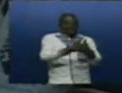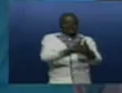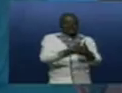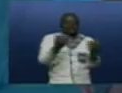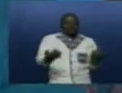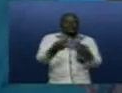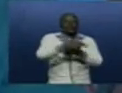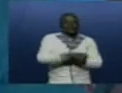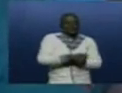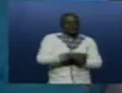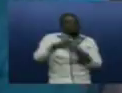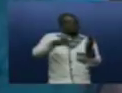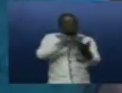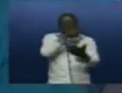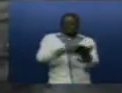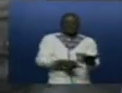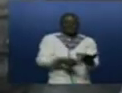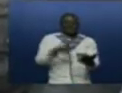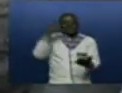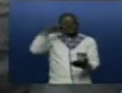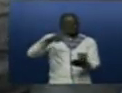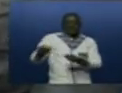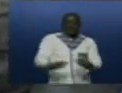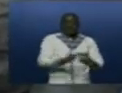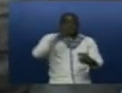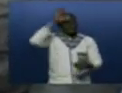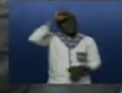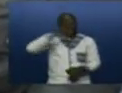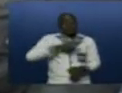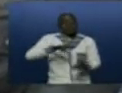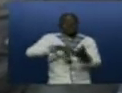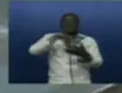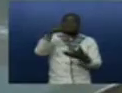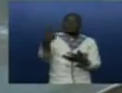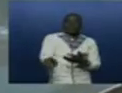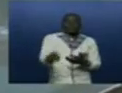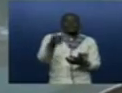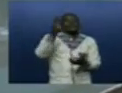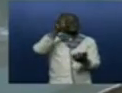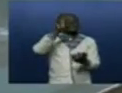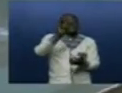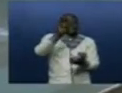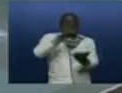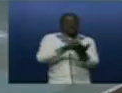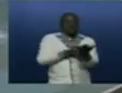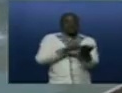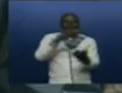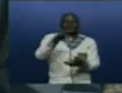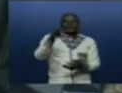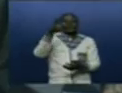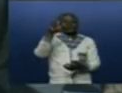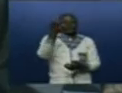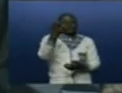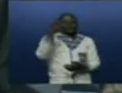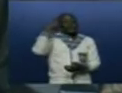péril. Du fait de l'action de l'homme, il a déjà perdu environ 6 millions de mètres cubes. Sa réhabilitation va